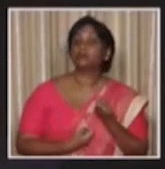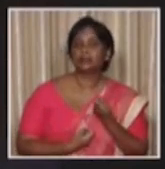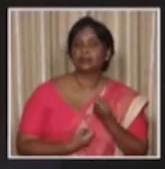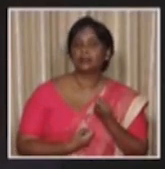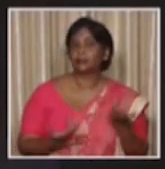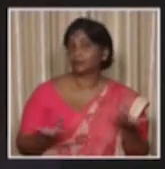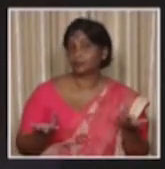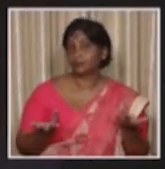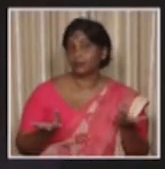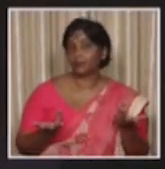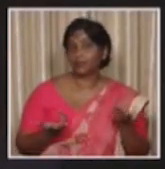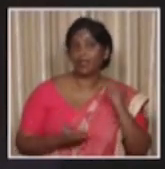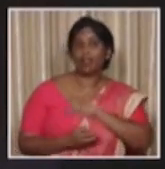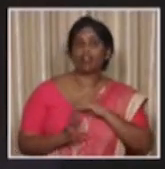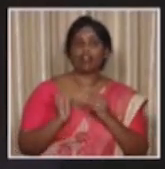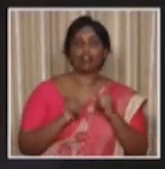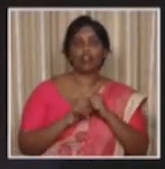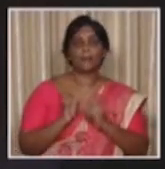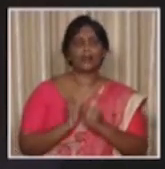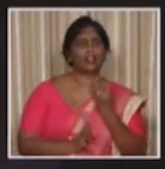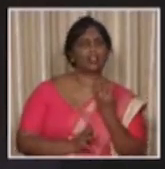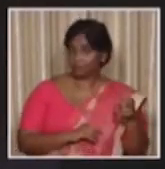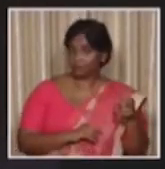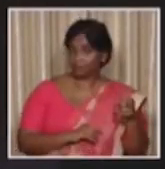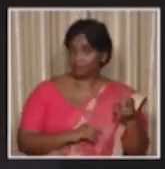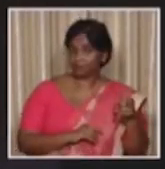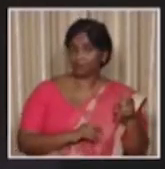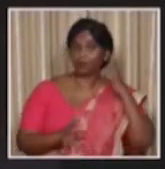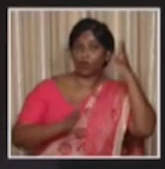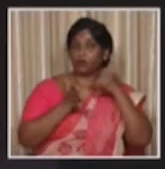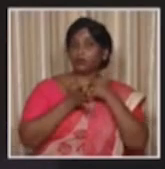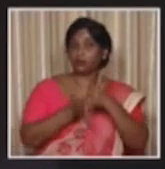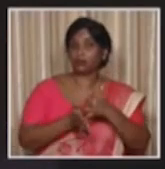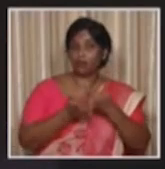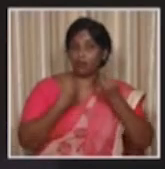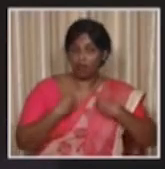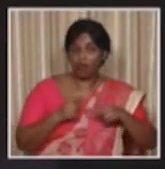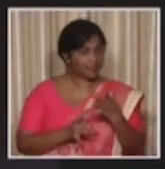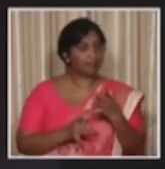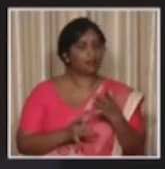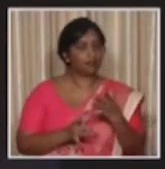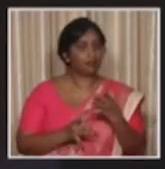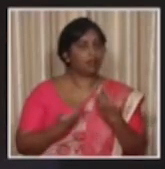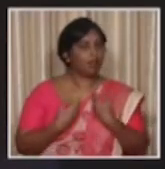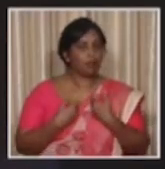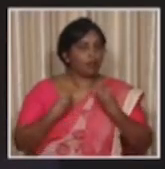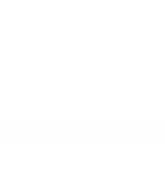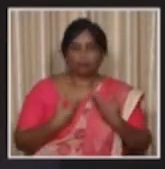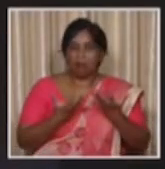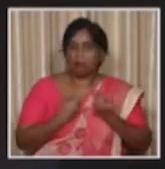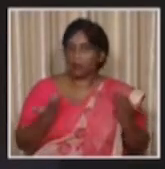වෙන්න ඕනද? අපිට ආවේ ආදායම ඩොලර් මිලියන 3ක් විතර. හෝ 4ක්. ලෝක කුසලාන අහිමිවර ඩොලර් මිලියන 100ක් අපිට අහිමි වෙනවා